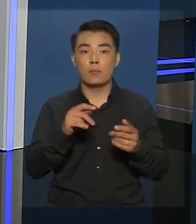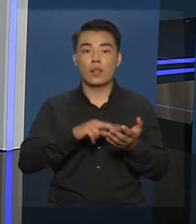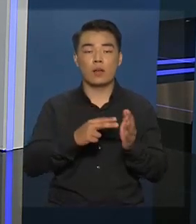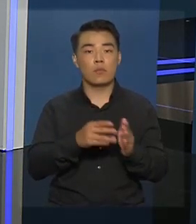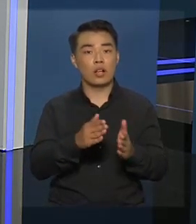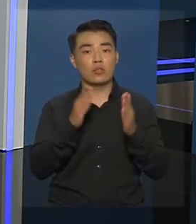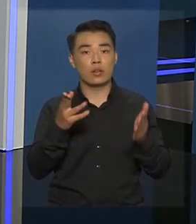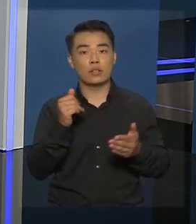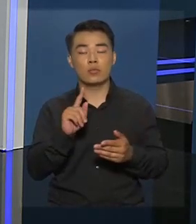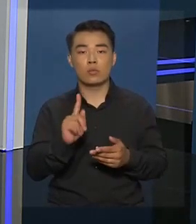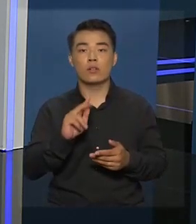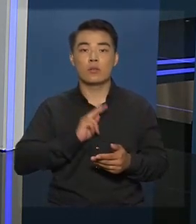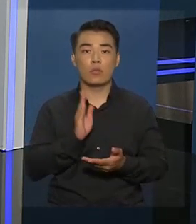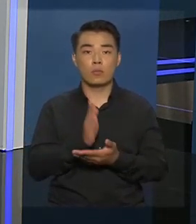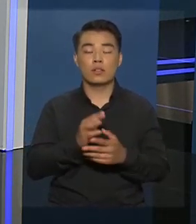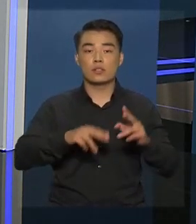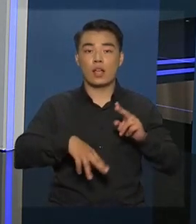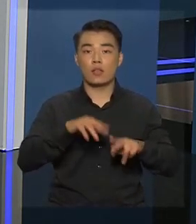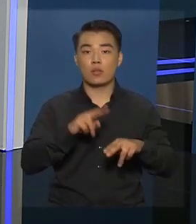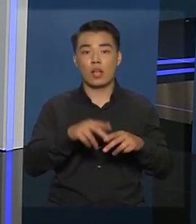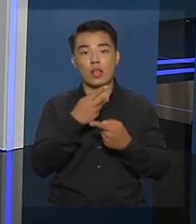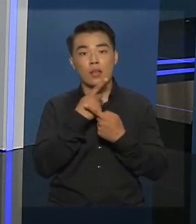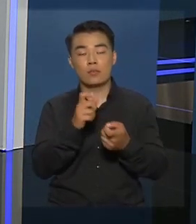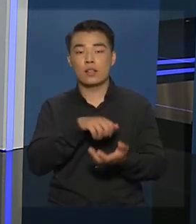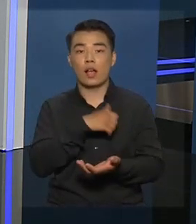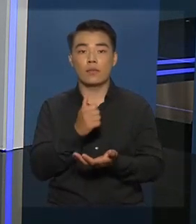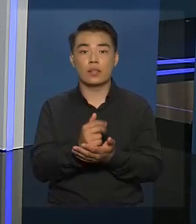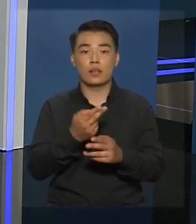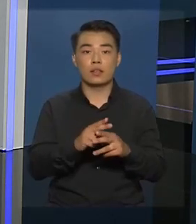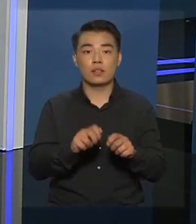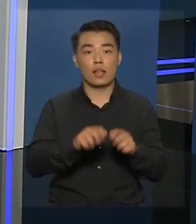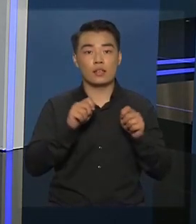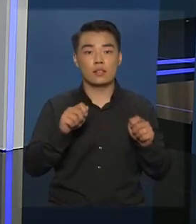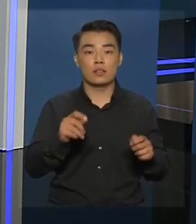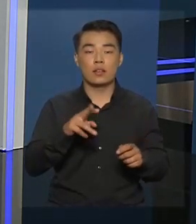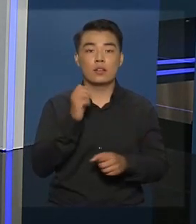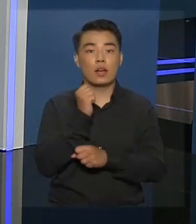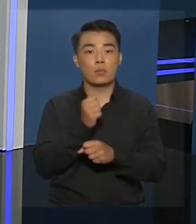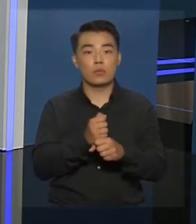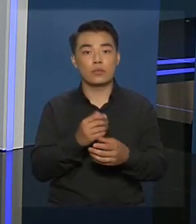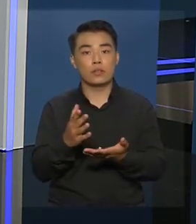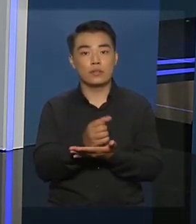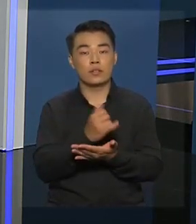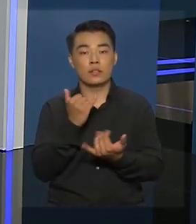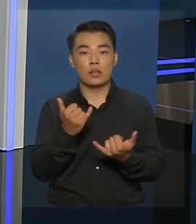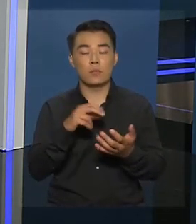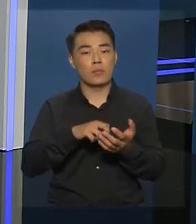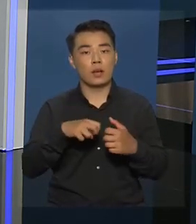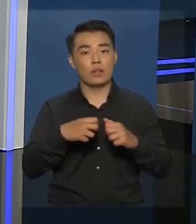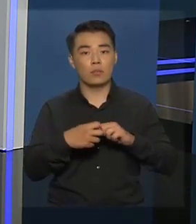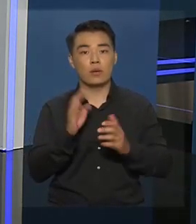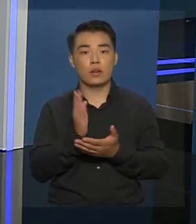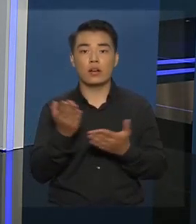но выполнимые. Застройщики заявляют, главное – создать им условия для работы. А вот тут уже есть проблемы,